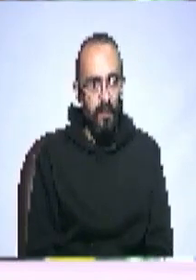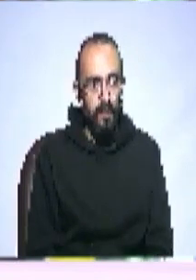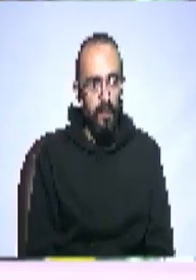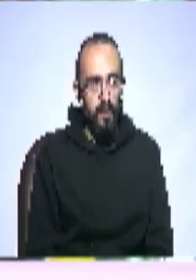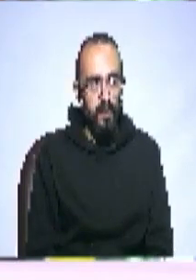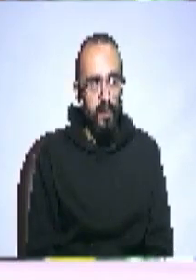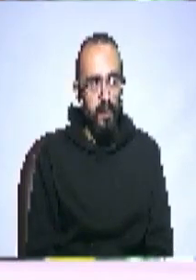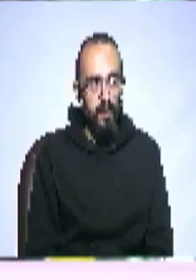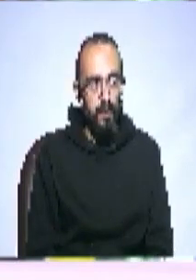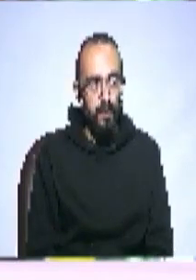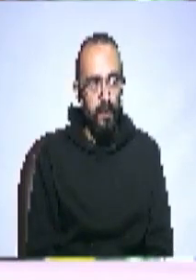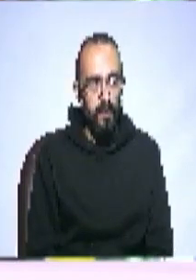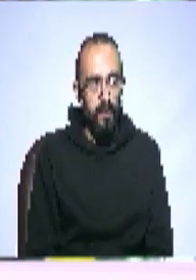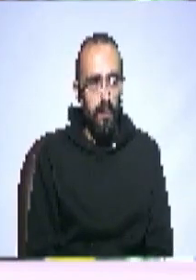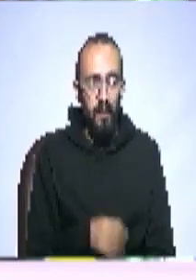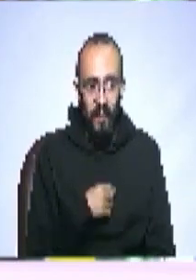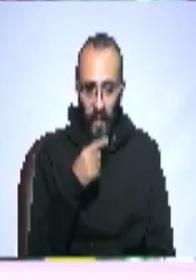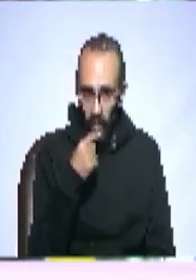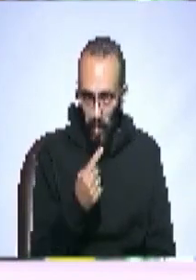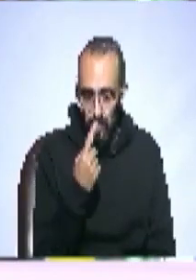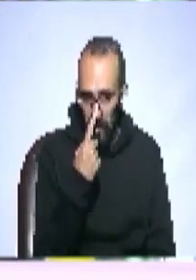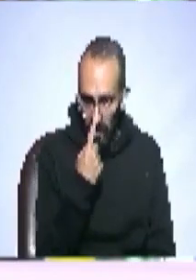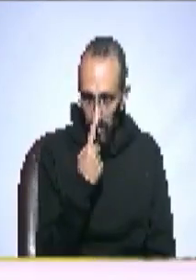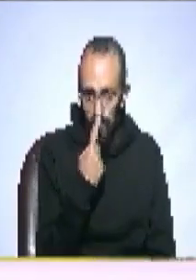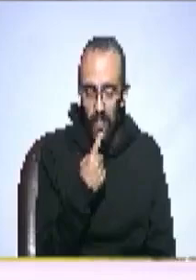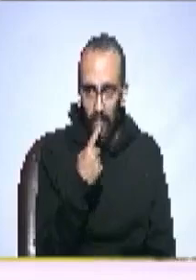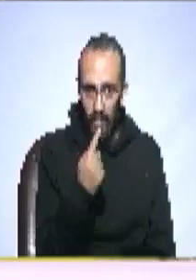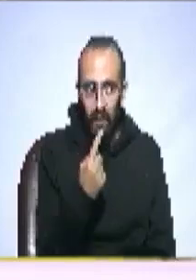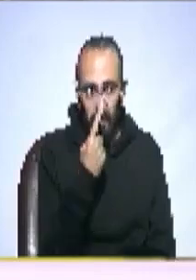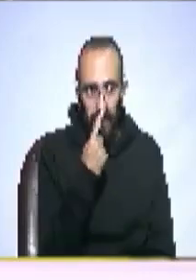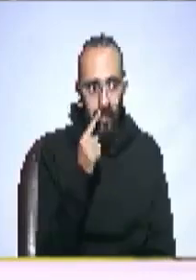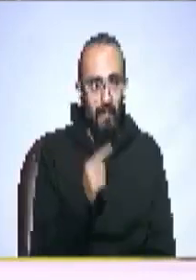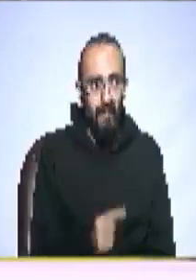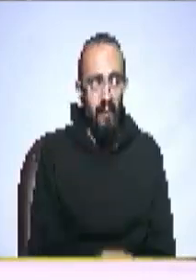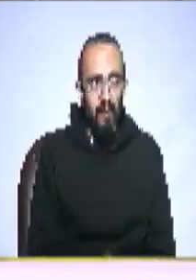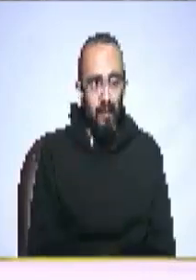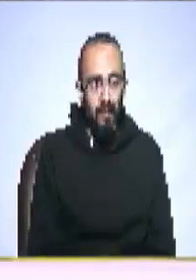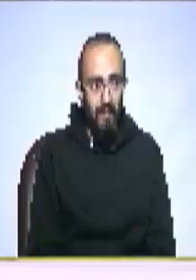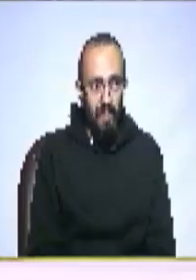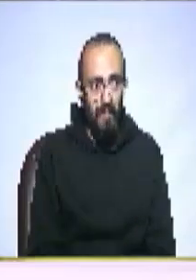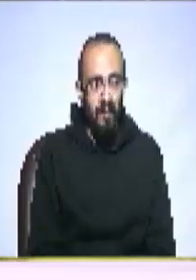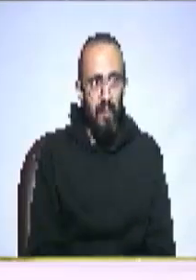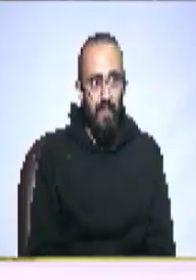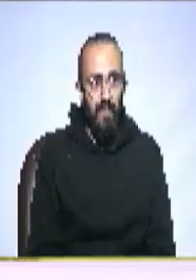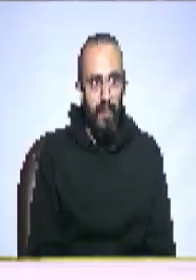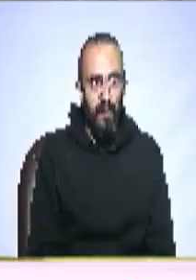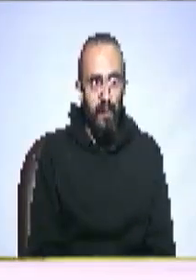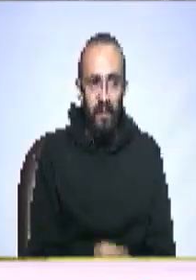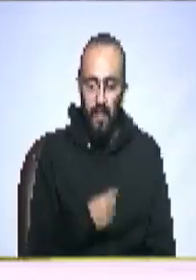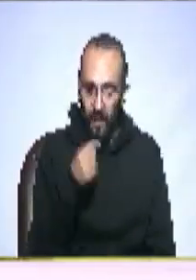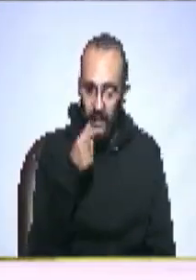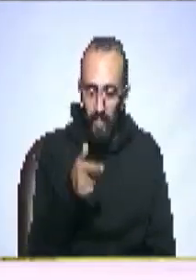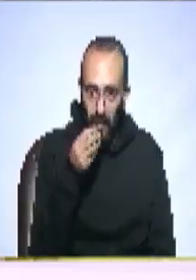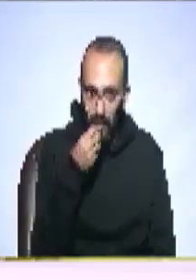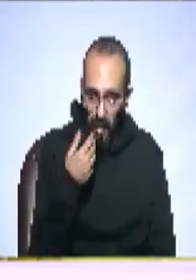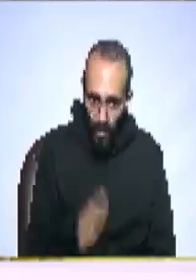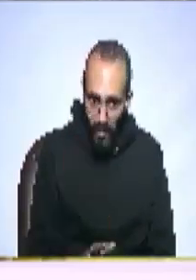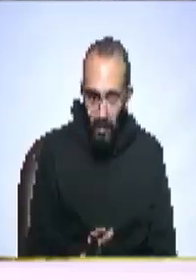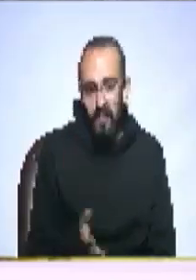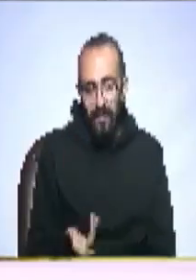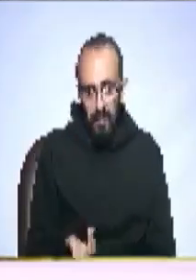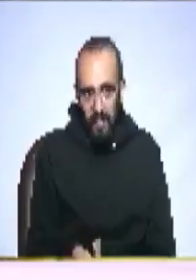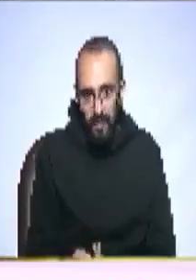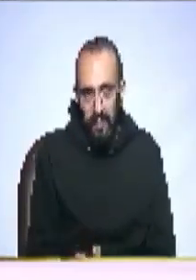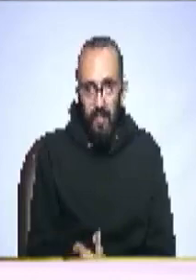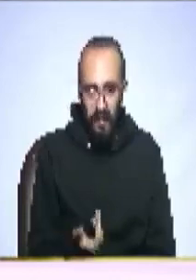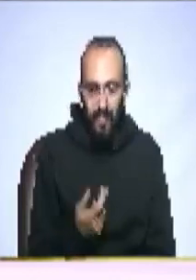حلو قوي. طيب ممكن تقول لنا بقى عملت ايه؟ هقول لحضرتك كل حاجه، هقولها لحضرتك. ودي سلطه اهي. حضرتك بعد ما اتغدى مثلا. لا مش هتغدى قوي